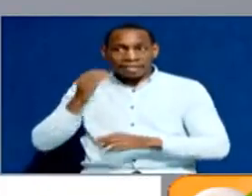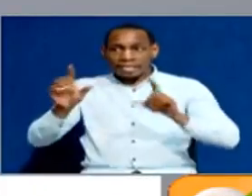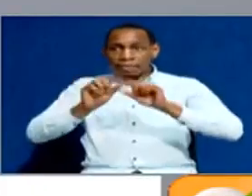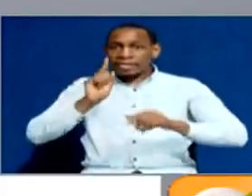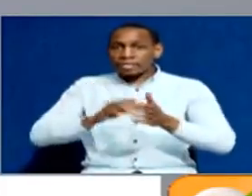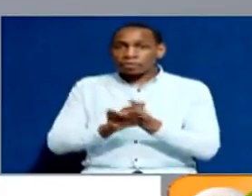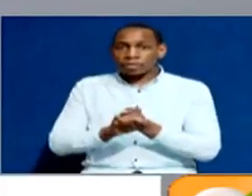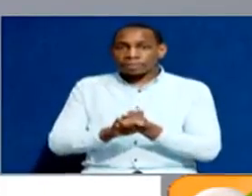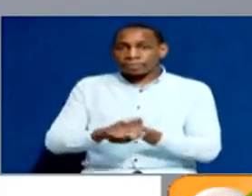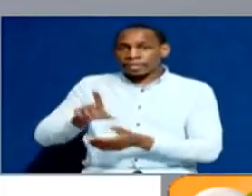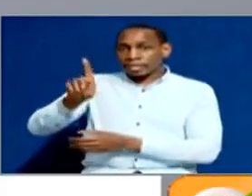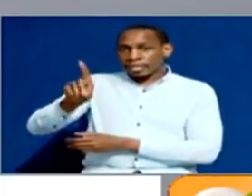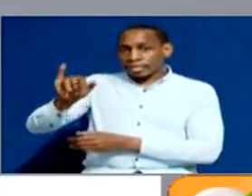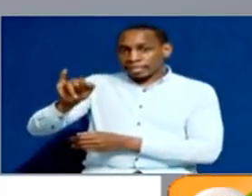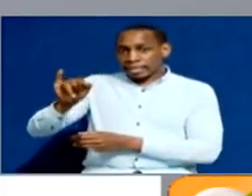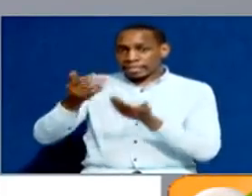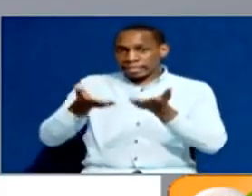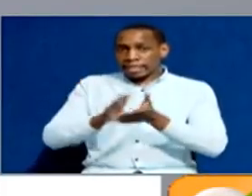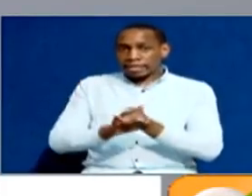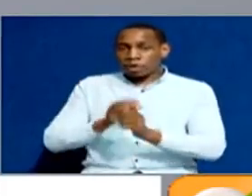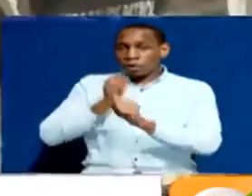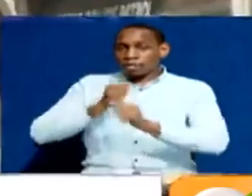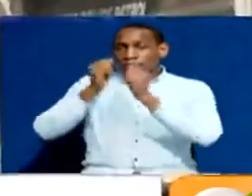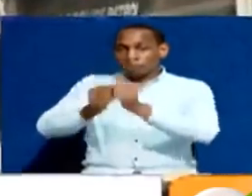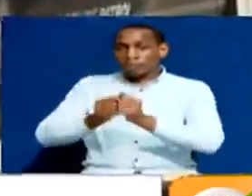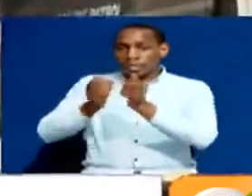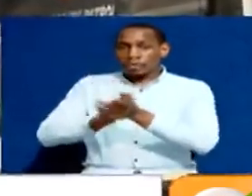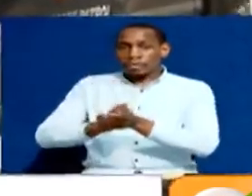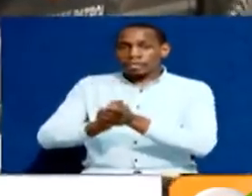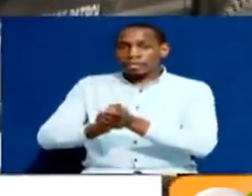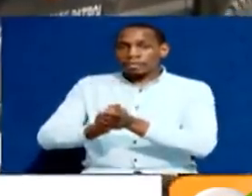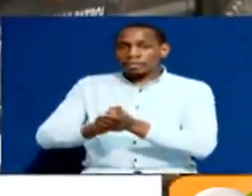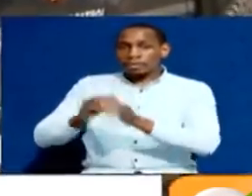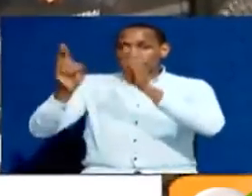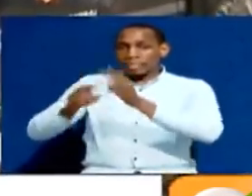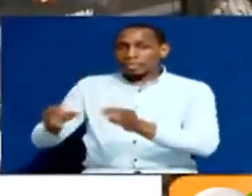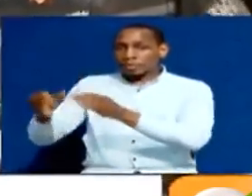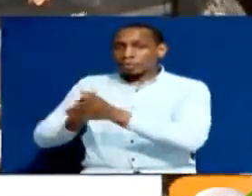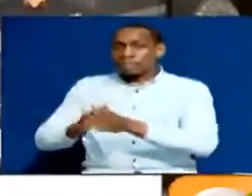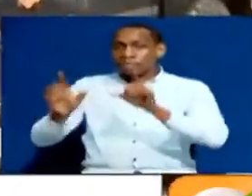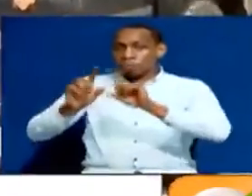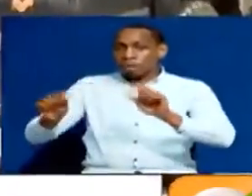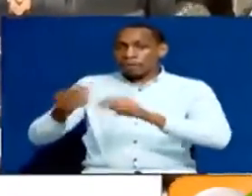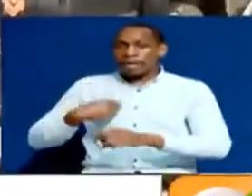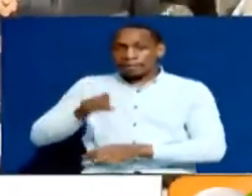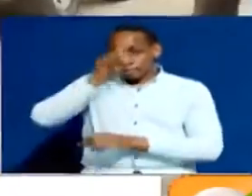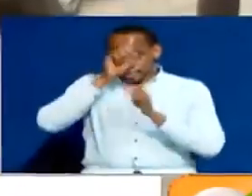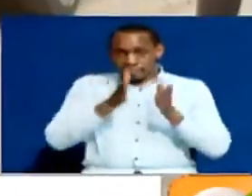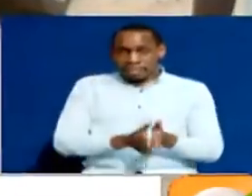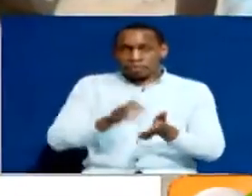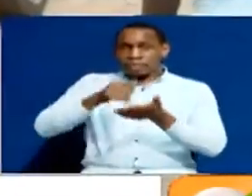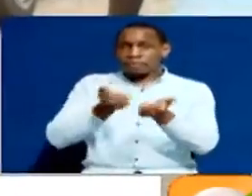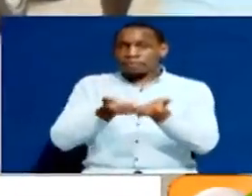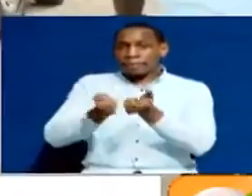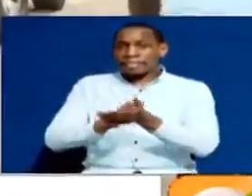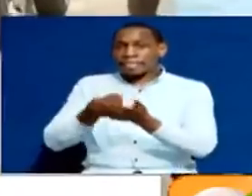anadai kuwa maafisa wa ujasusi wa humu nchini kwa ushirikiano na wenzao wa mataifa jirani walikuwa na taarifa kwamba Aydin alihusishwa